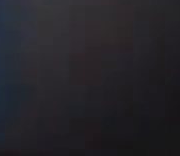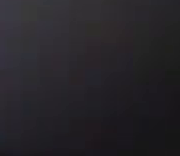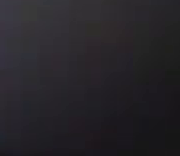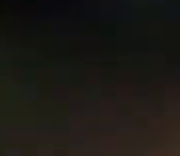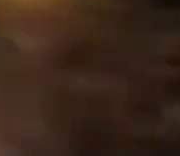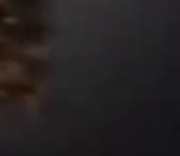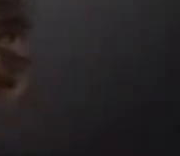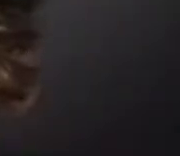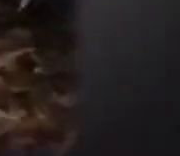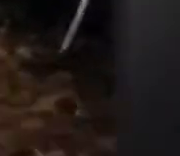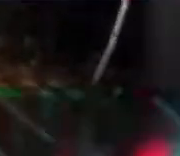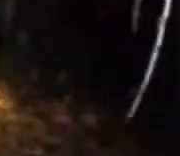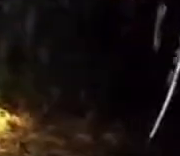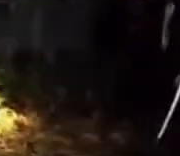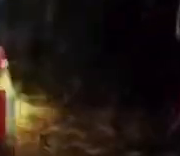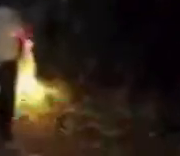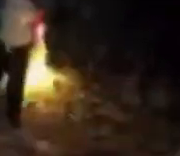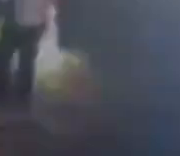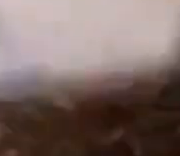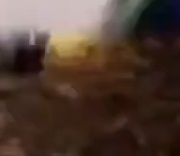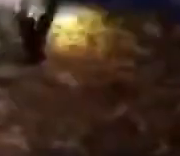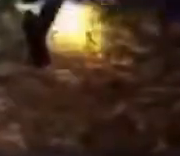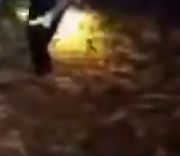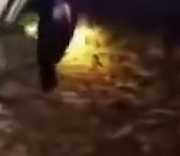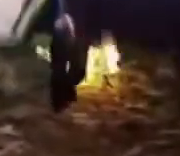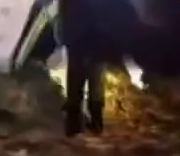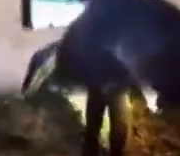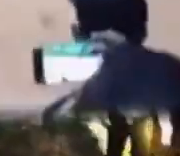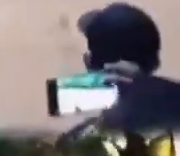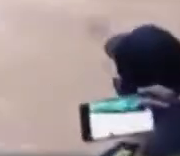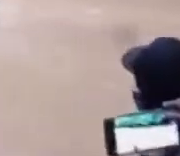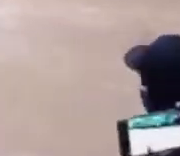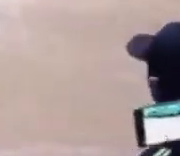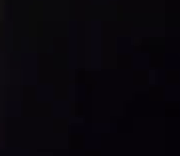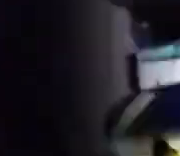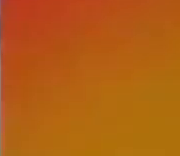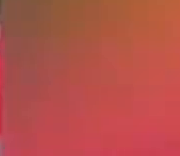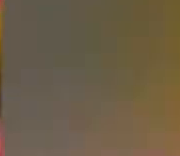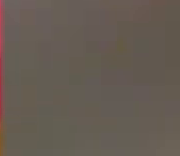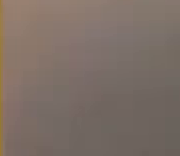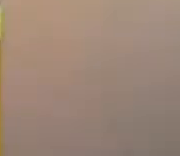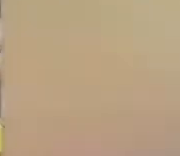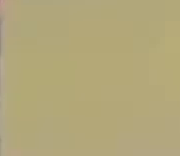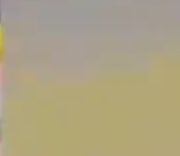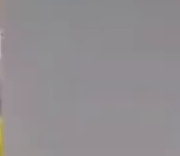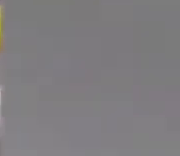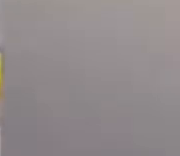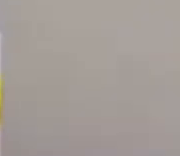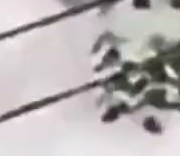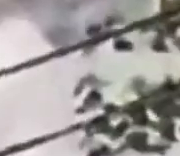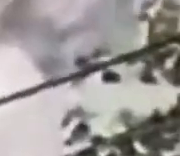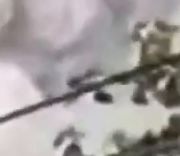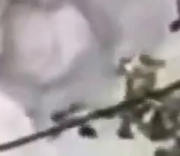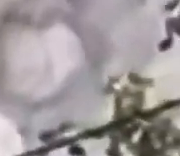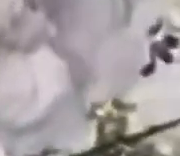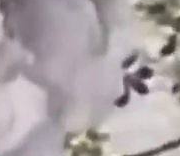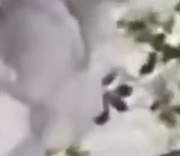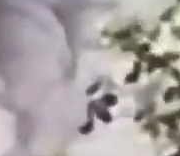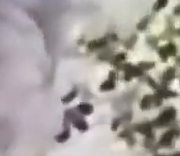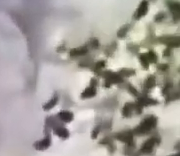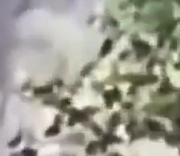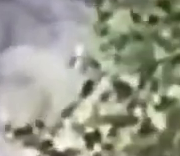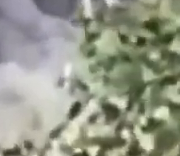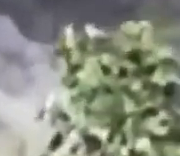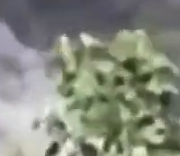bencana. Jenis bencana yang sering terjadi di Indonesia antara lain gempa bumi, erupsi gunung